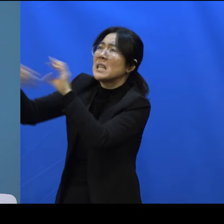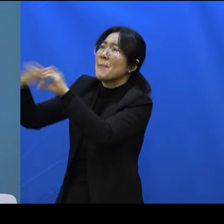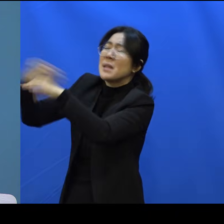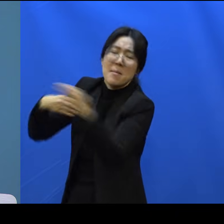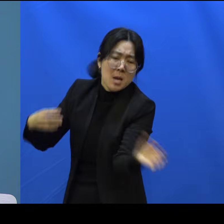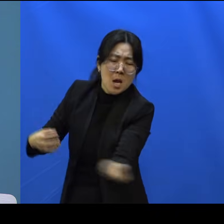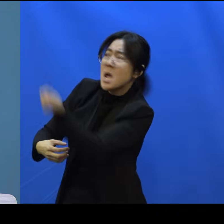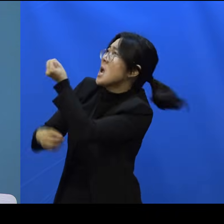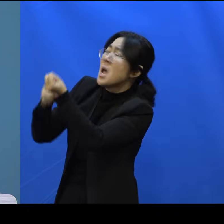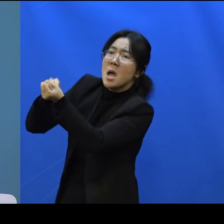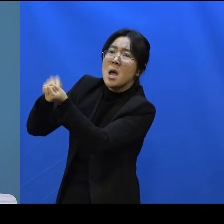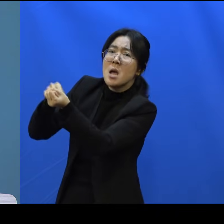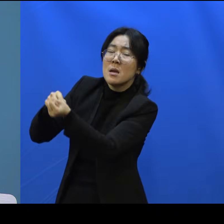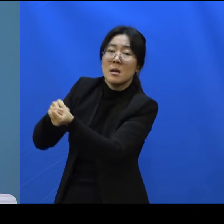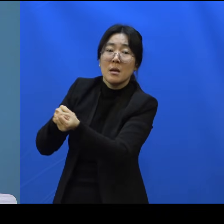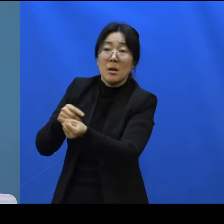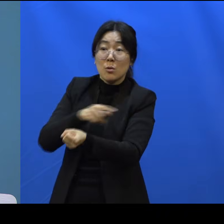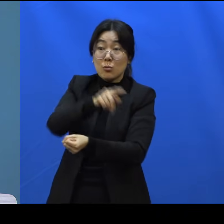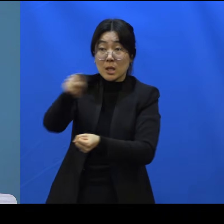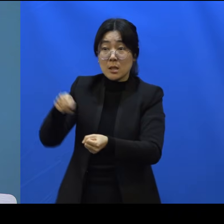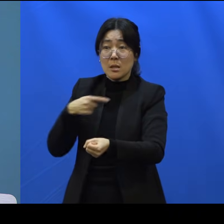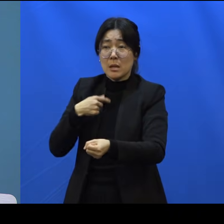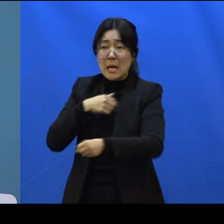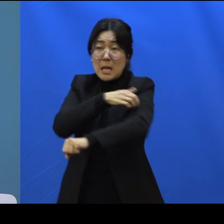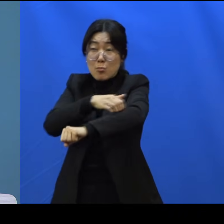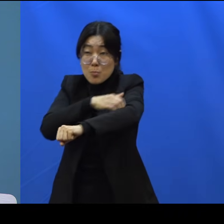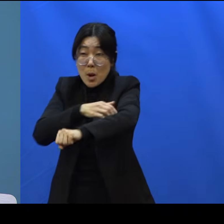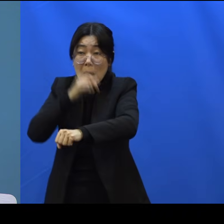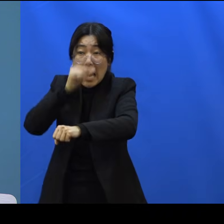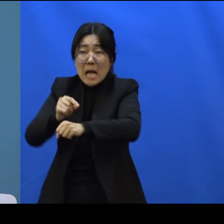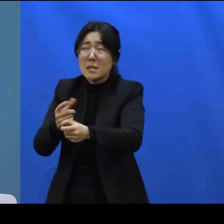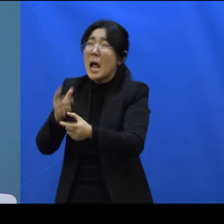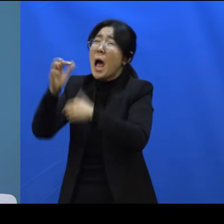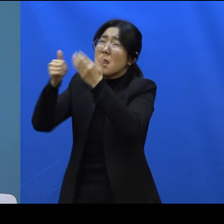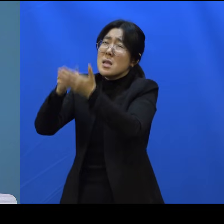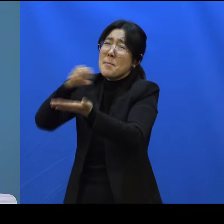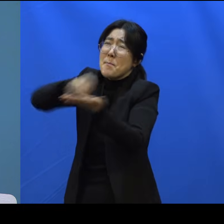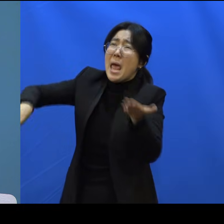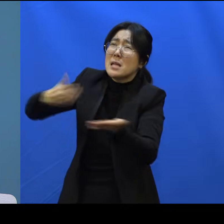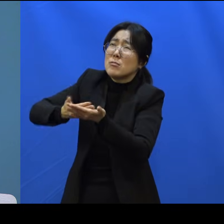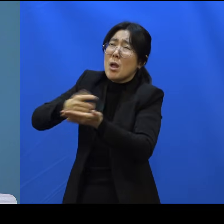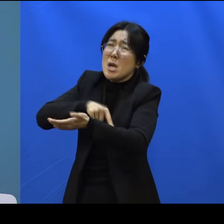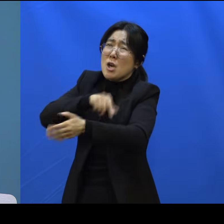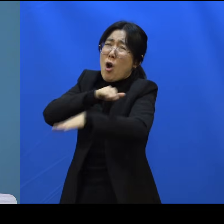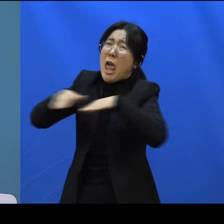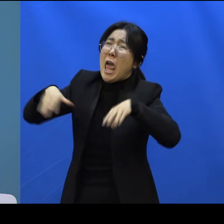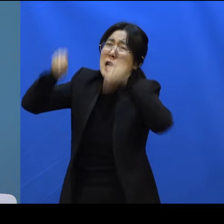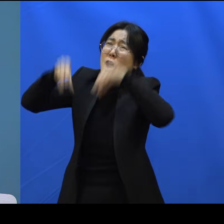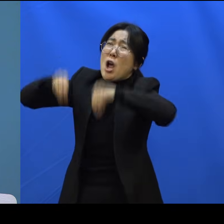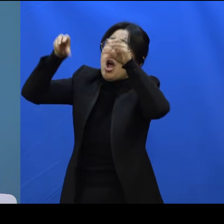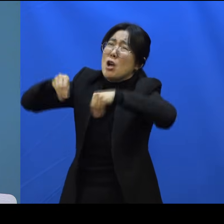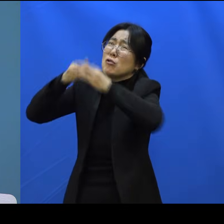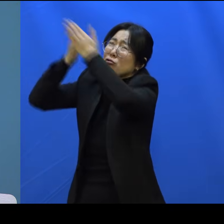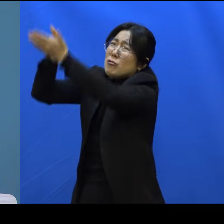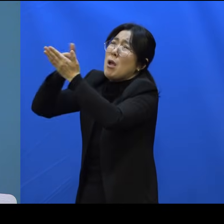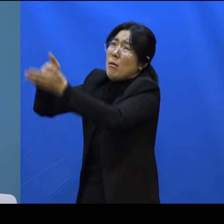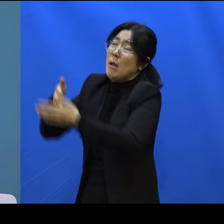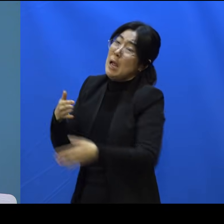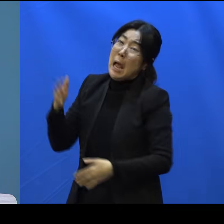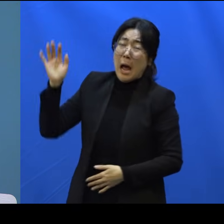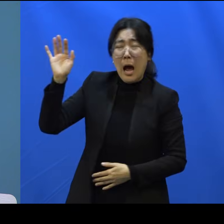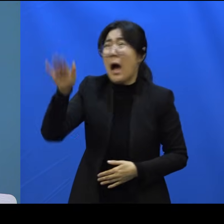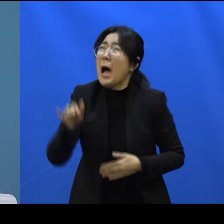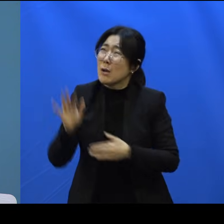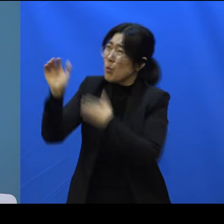이 가시를 제거해 주지 않습니까? 그죠? 바울이 그래야 할 만합니다. 내가 주를 위해서 이렇게